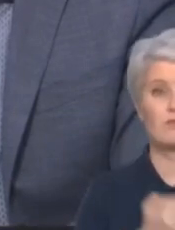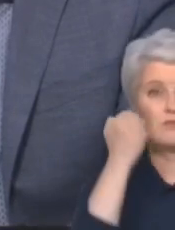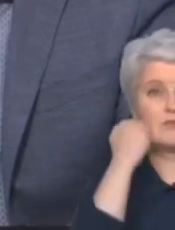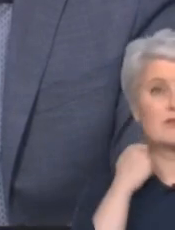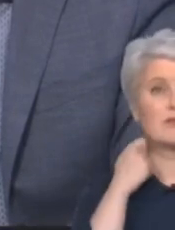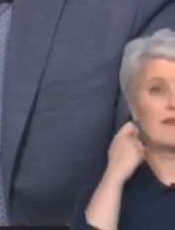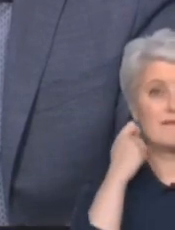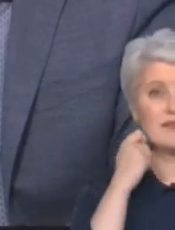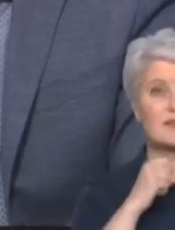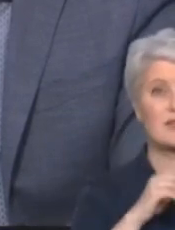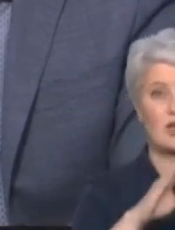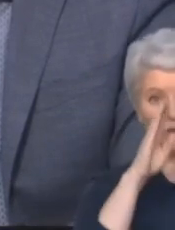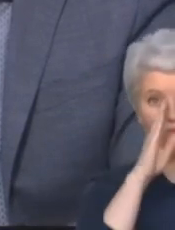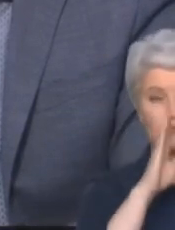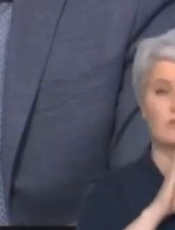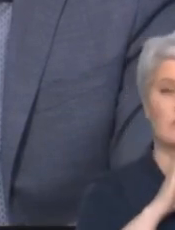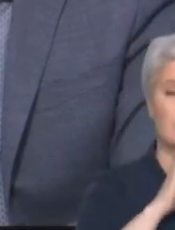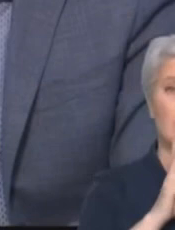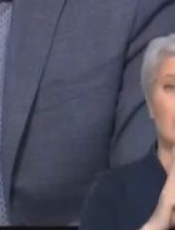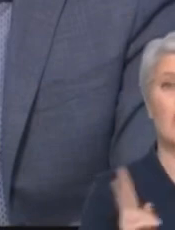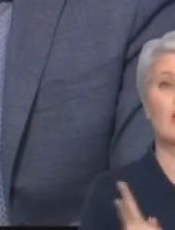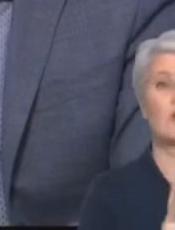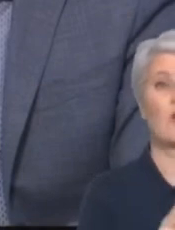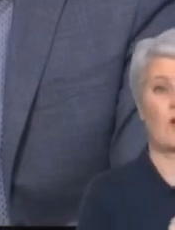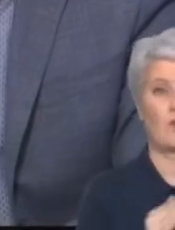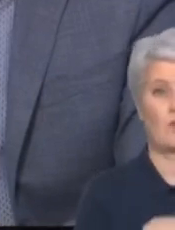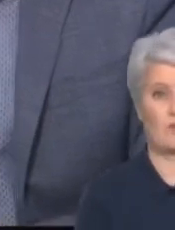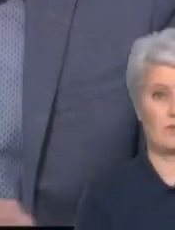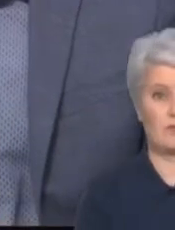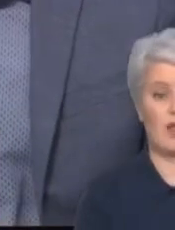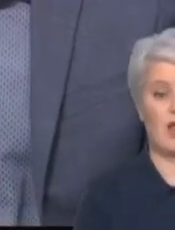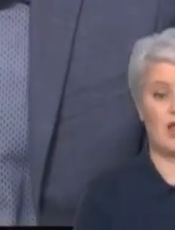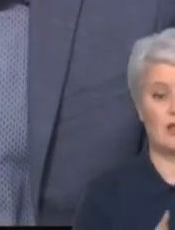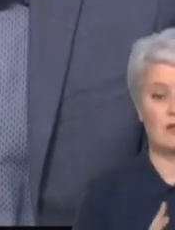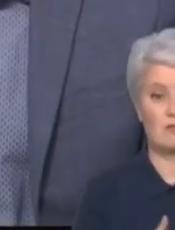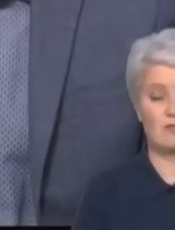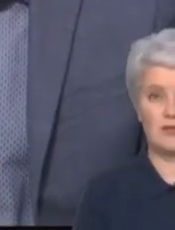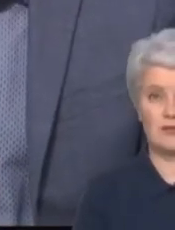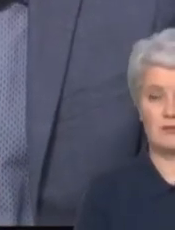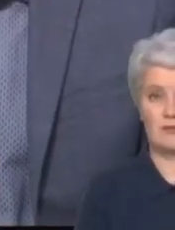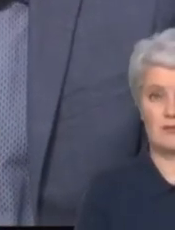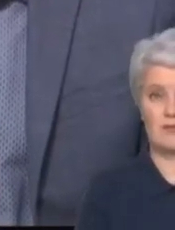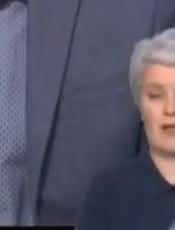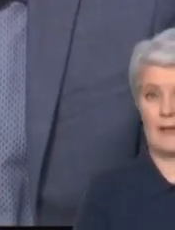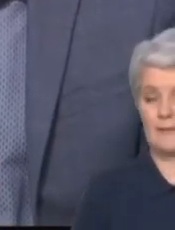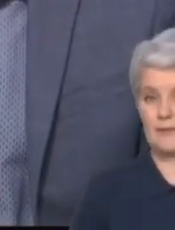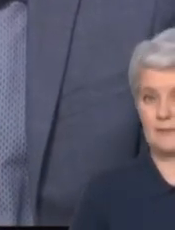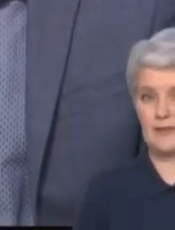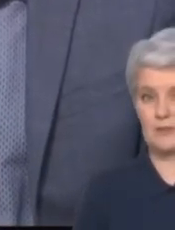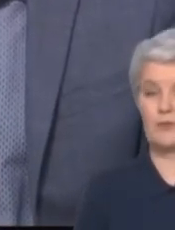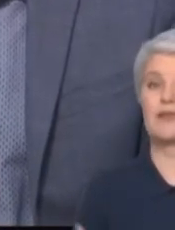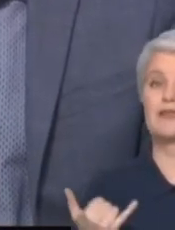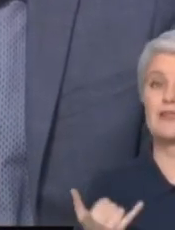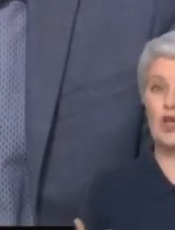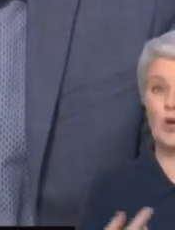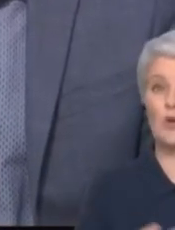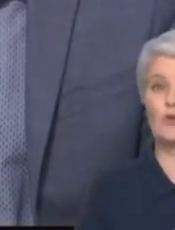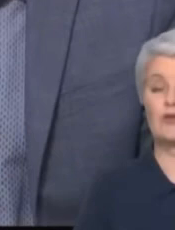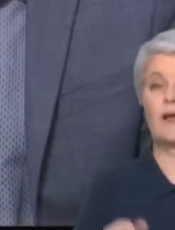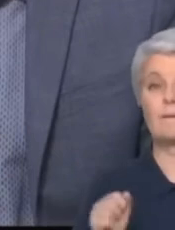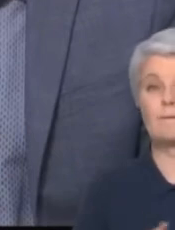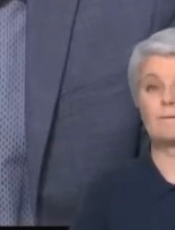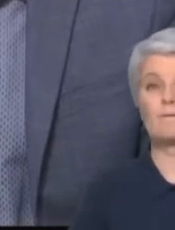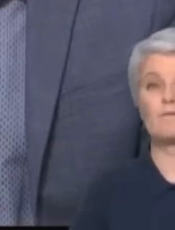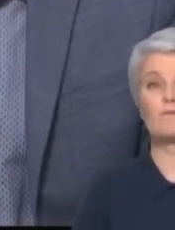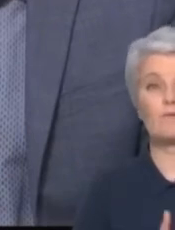пенсійного віку, от чоловікові чи дружині, хто з них не працює, залишатися без нічого, без всякої підтримки. Сьогодні це може бути